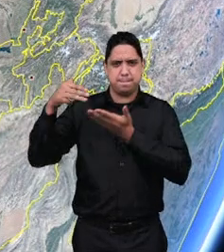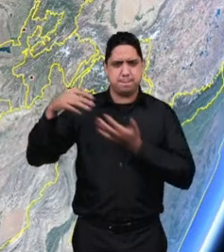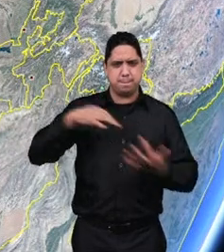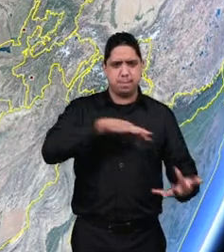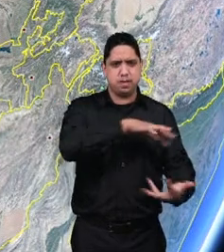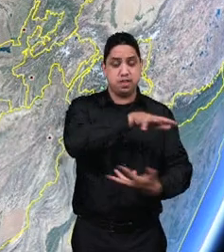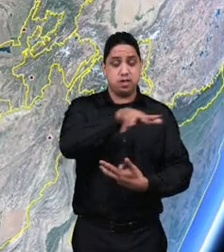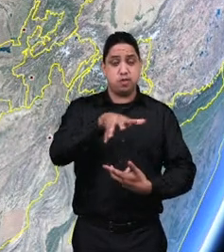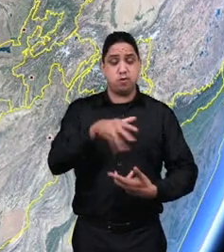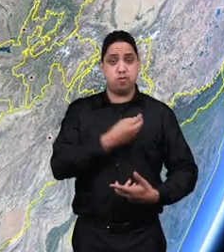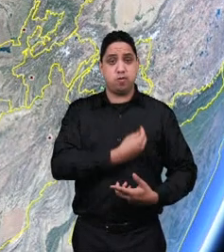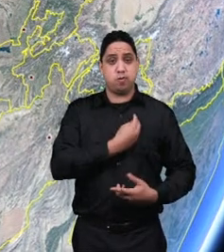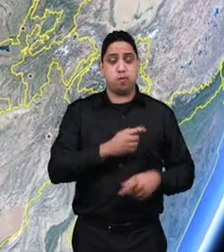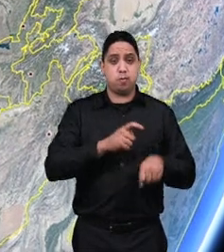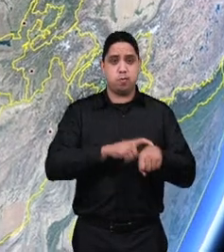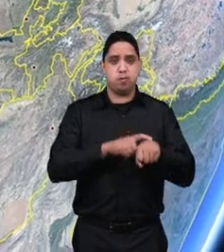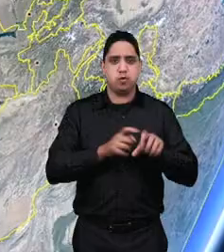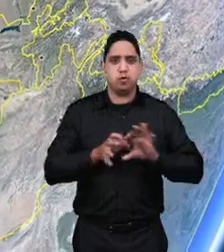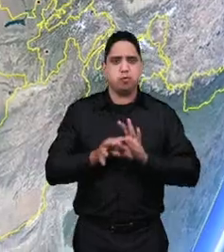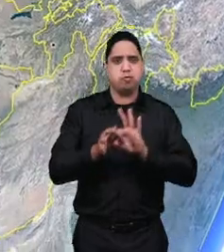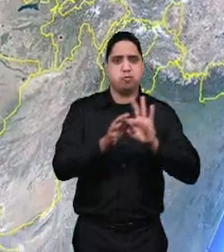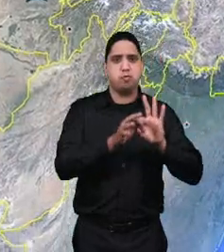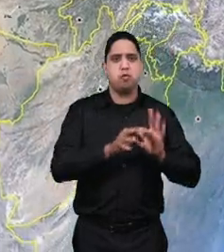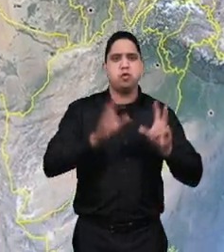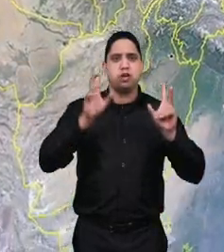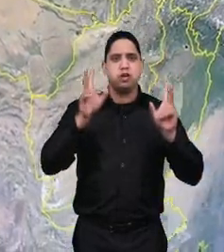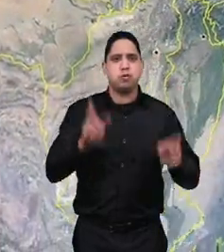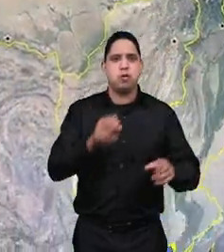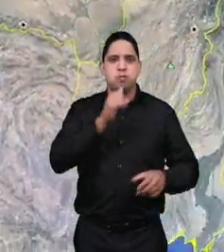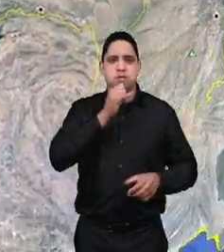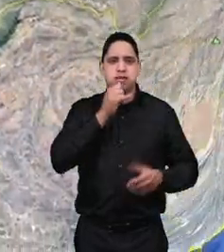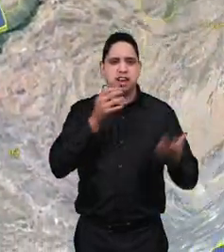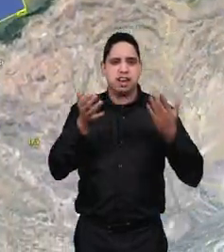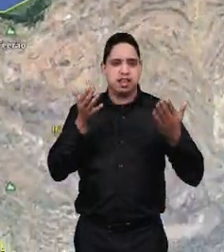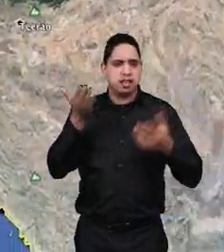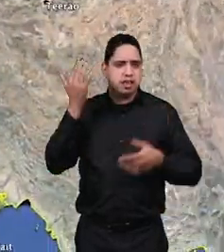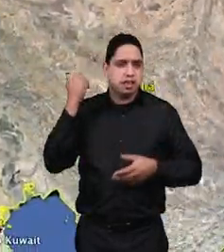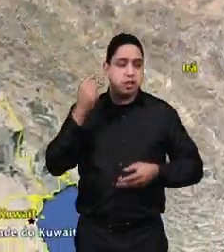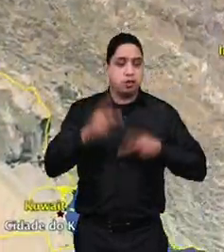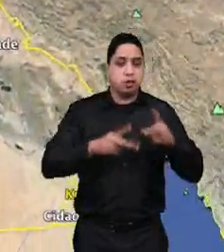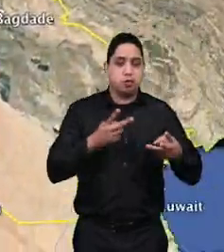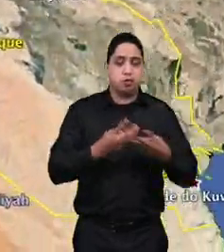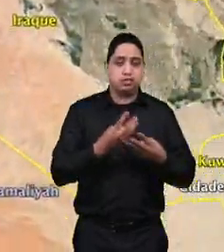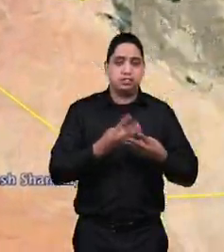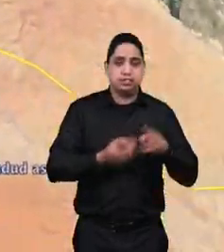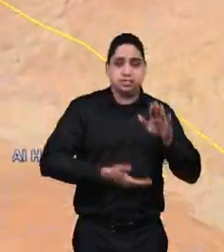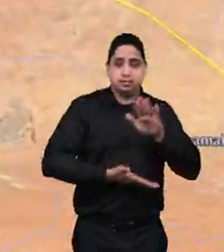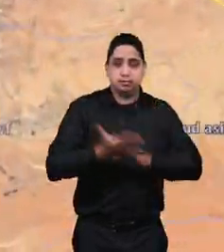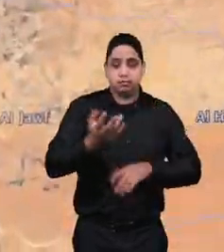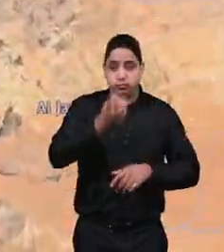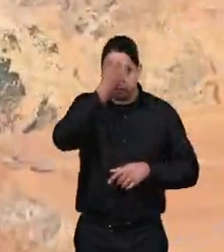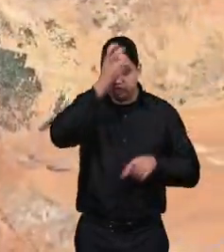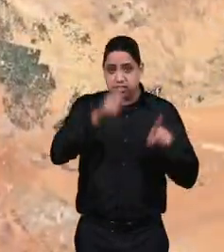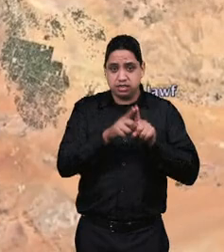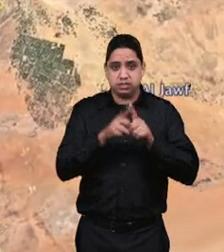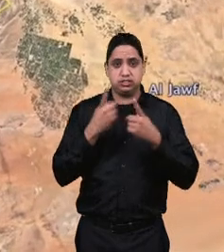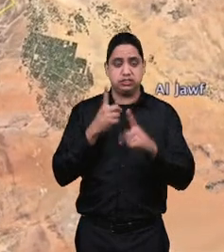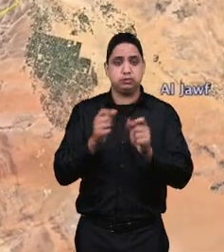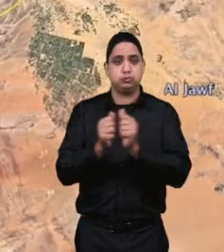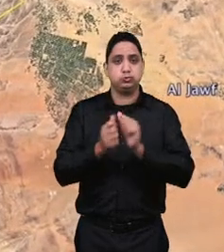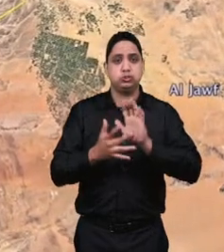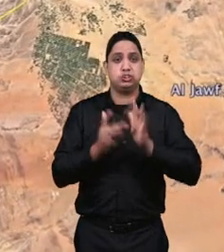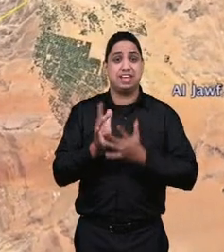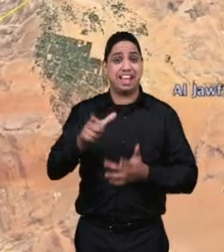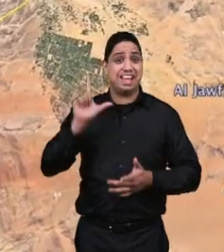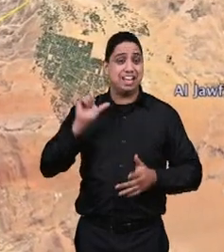un moment d'unité et communion, comme l'ont vécu les Hébreux à la sortie d'Égypte et les disciples avec le Seigneur Jésus